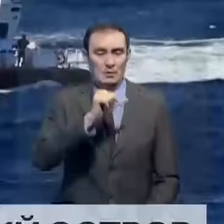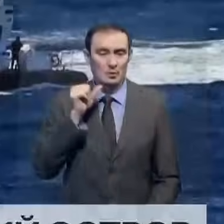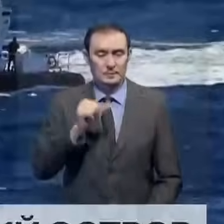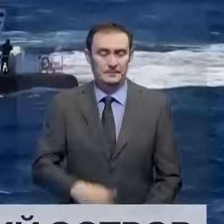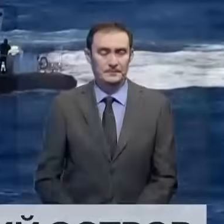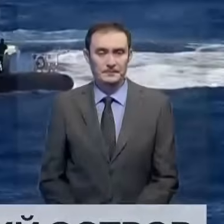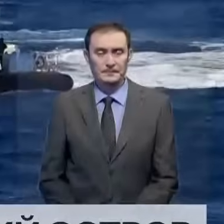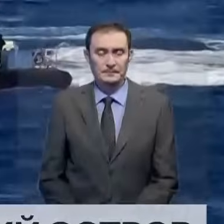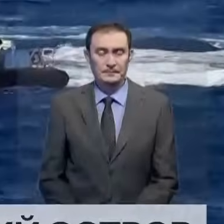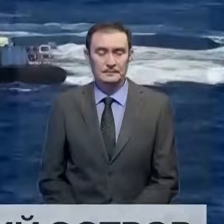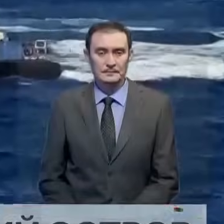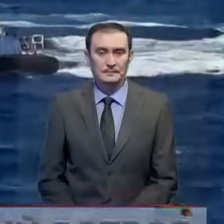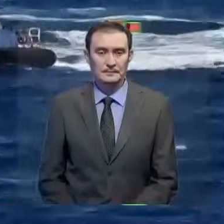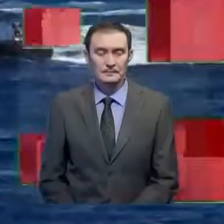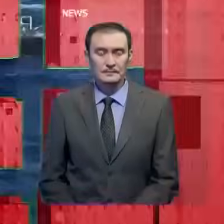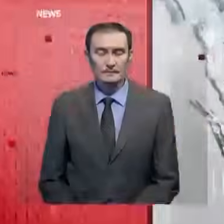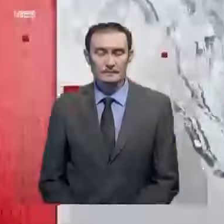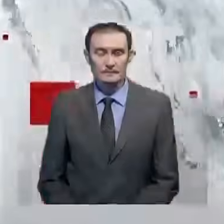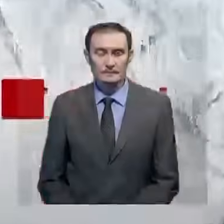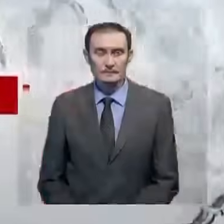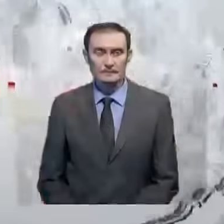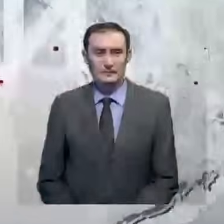период прошлого года.